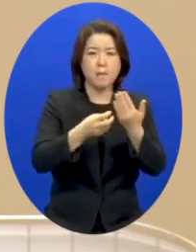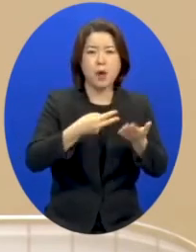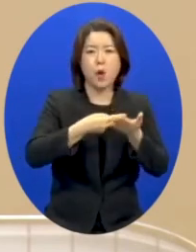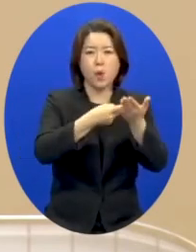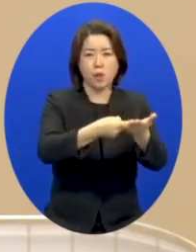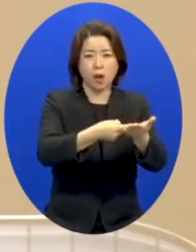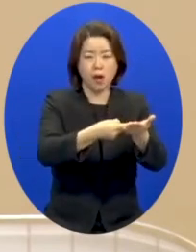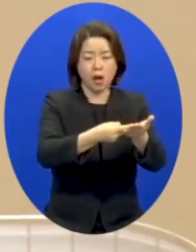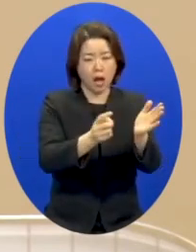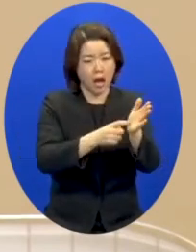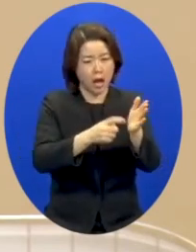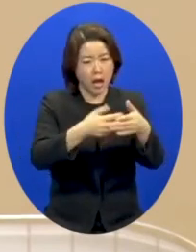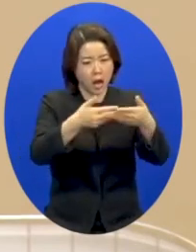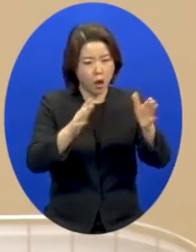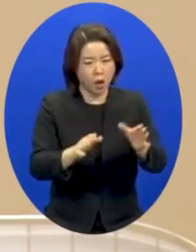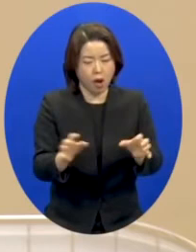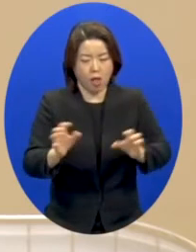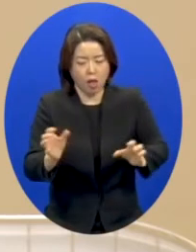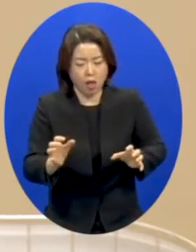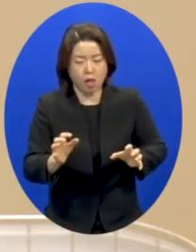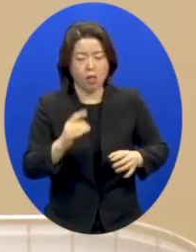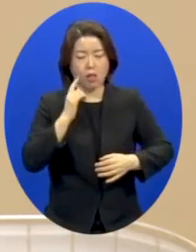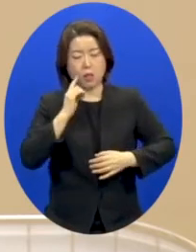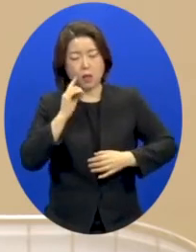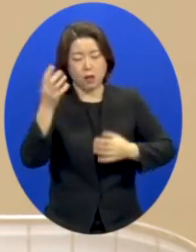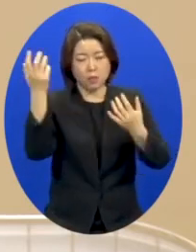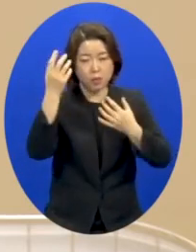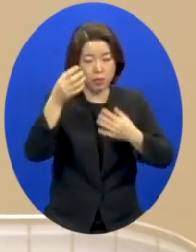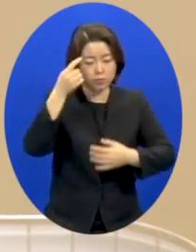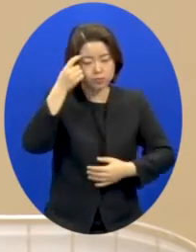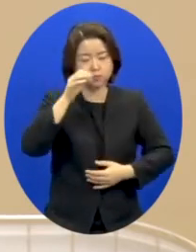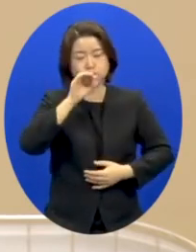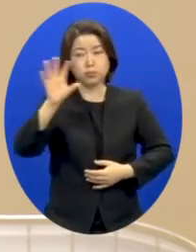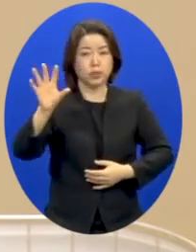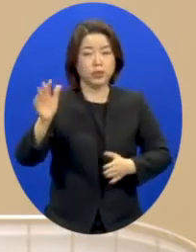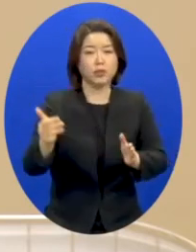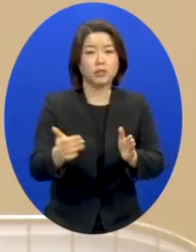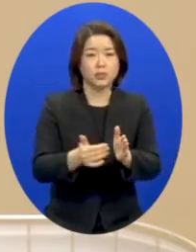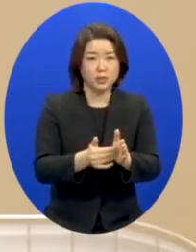응급실에서 몇 차례 경련 발작 후 바로 의식을 잃어버렸습니다.